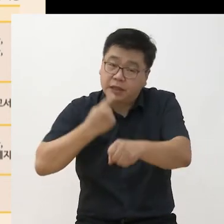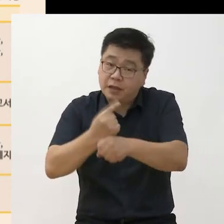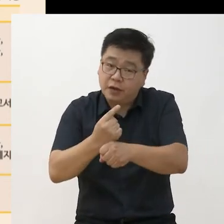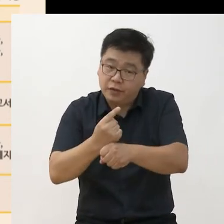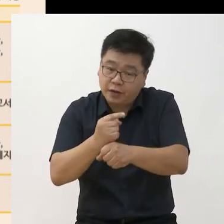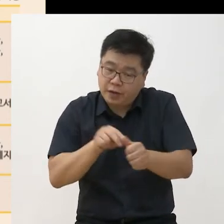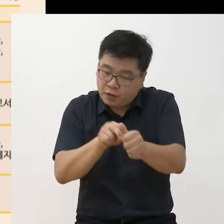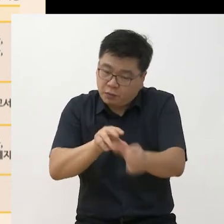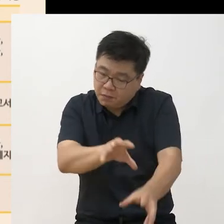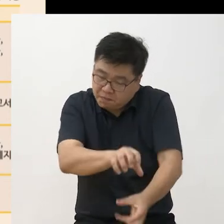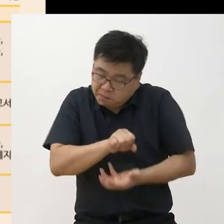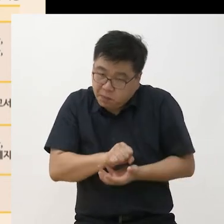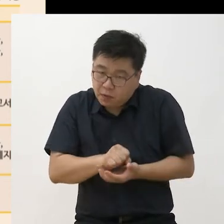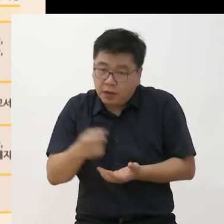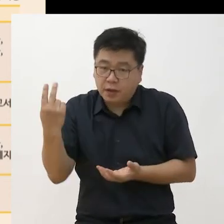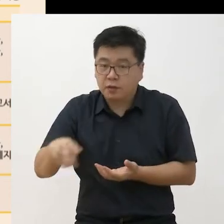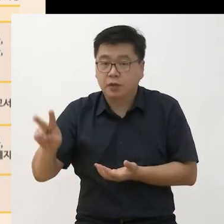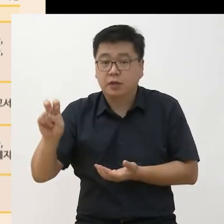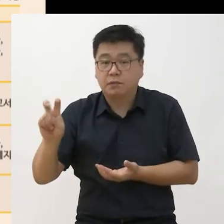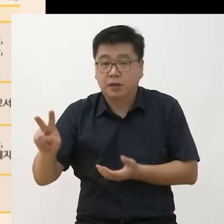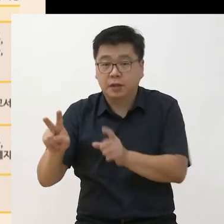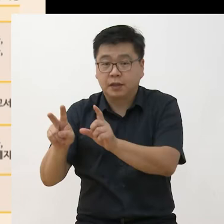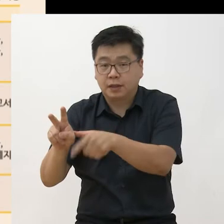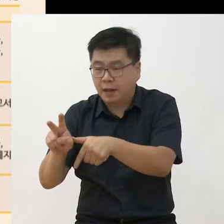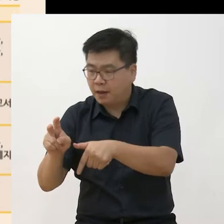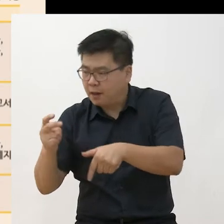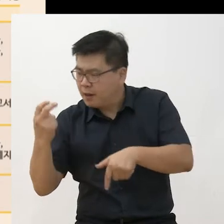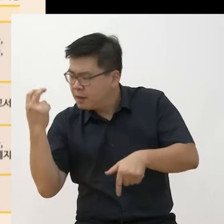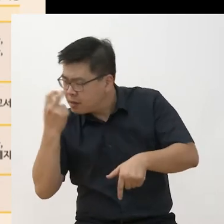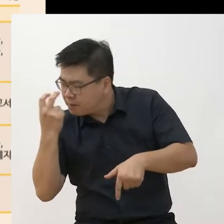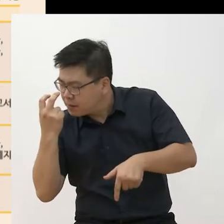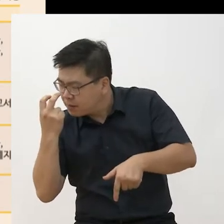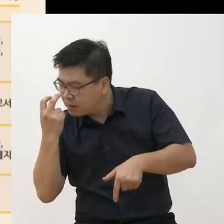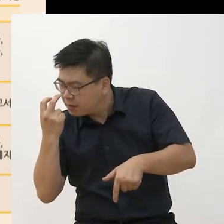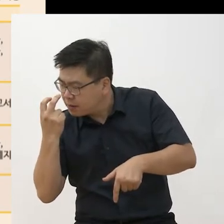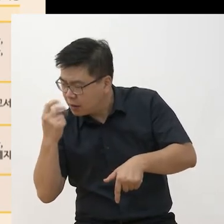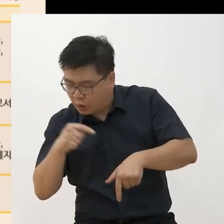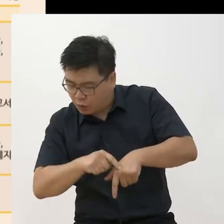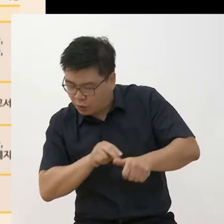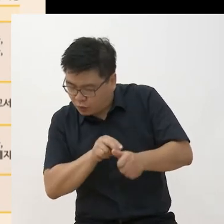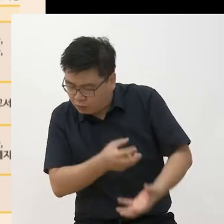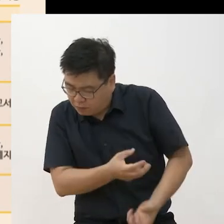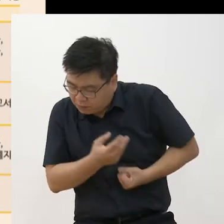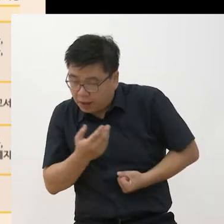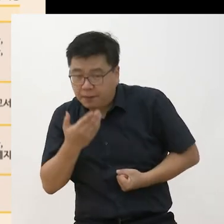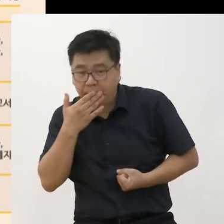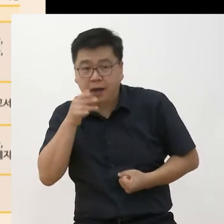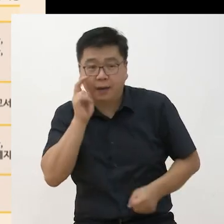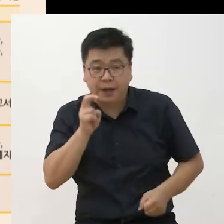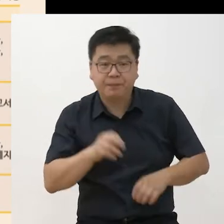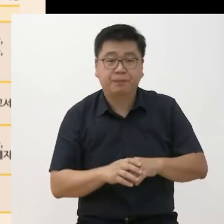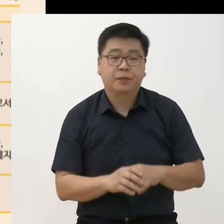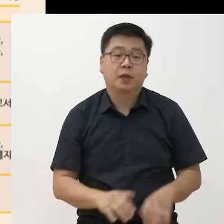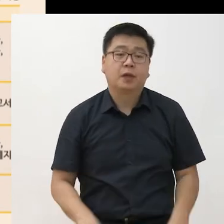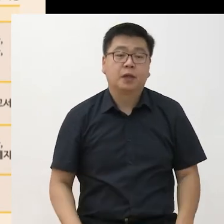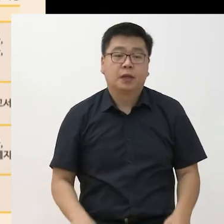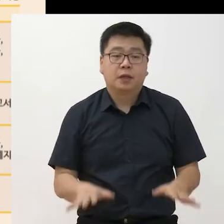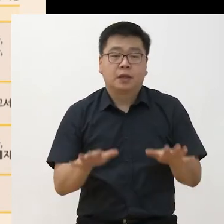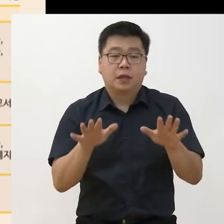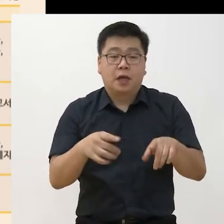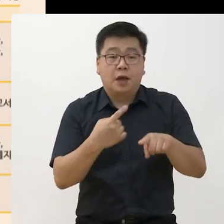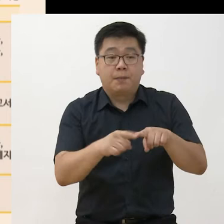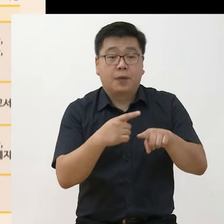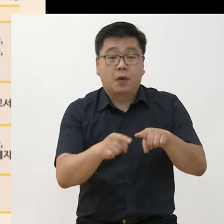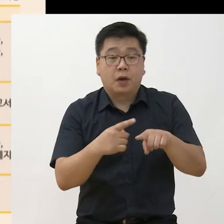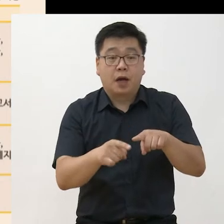2022년에는 이것을 이제 심의에 환류시킨 그런 계획을 갖고 있습니다. 지금 현재까지 논의되고 있는 그 평가